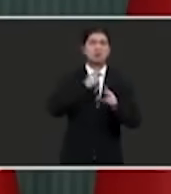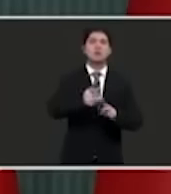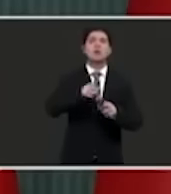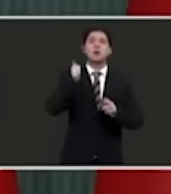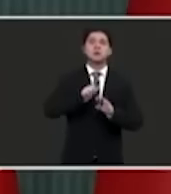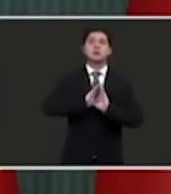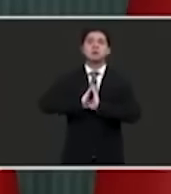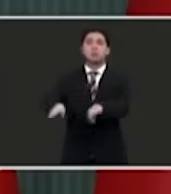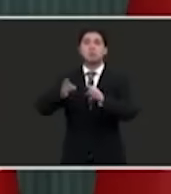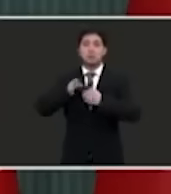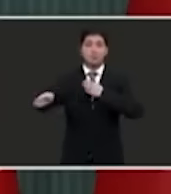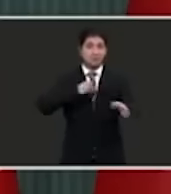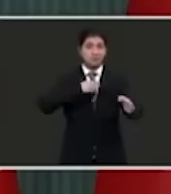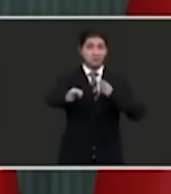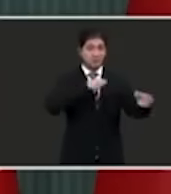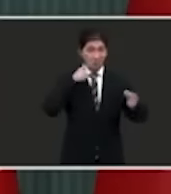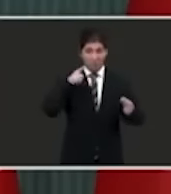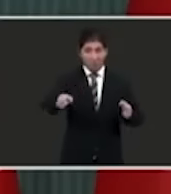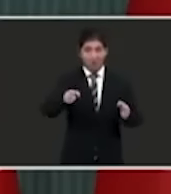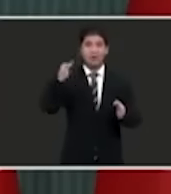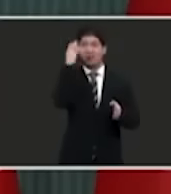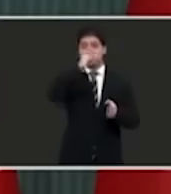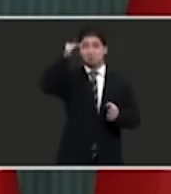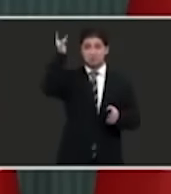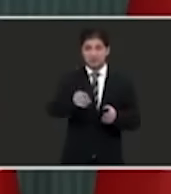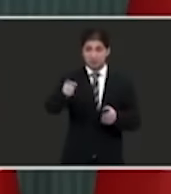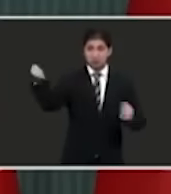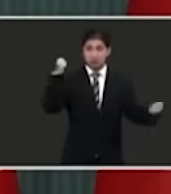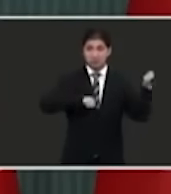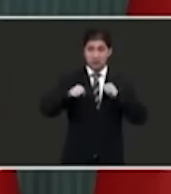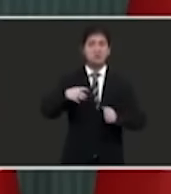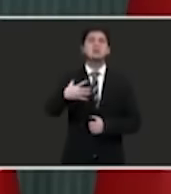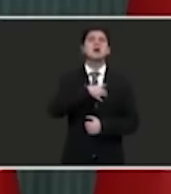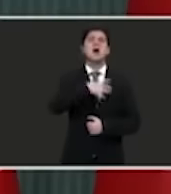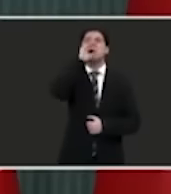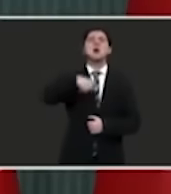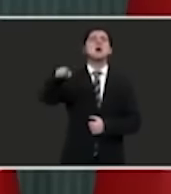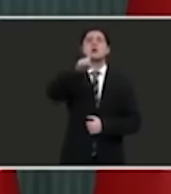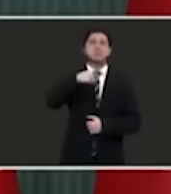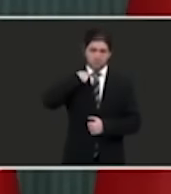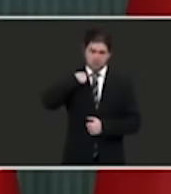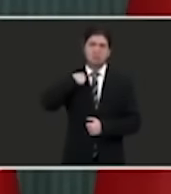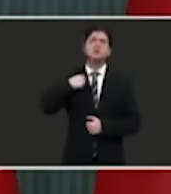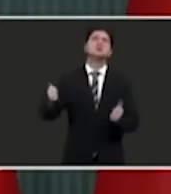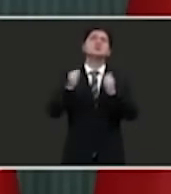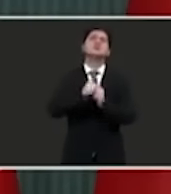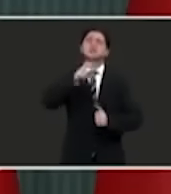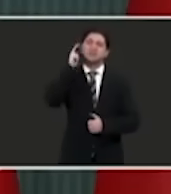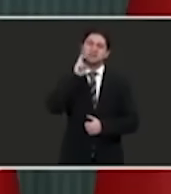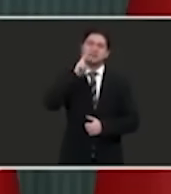bu alçak ve sinsi planları da sahiplerinin başlarına geçirmekte